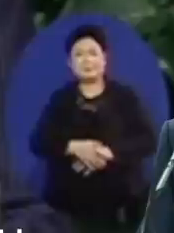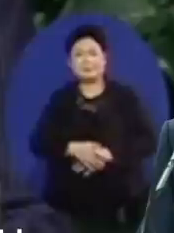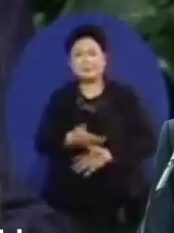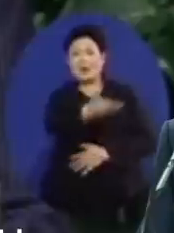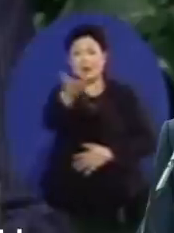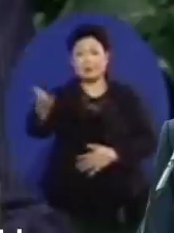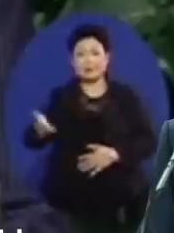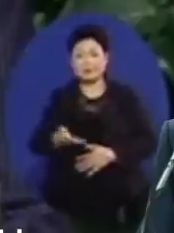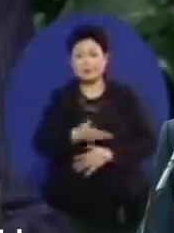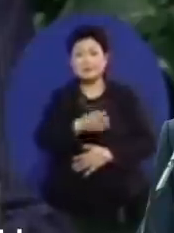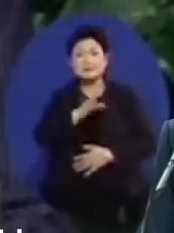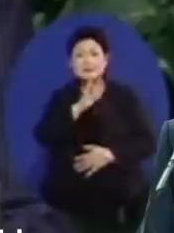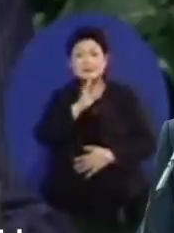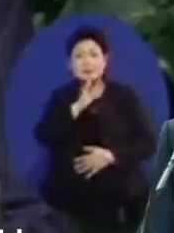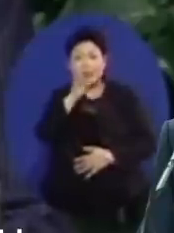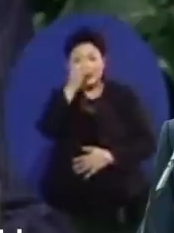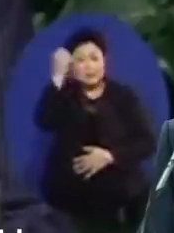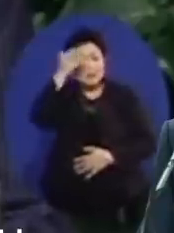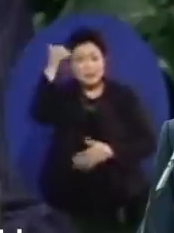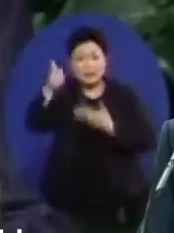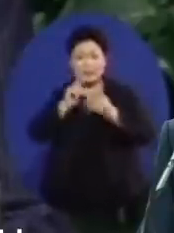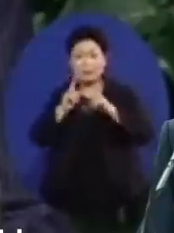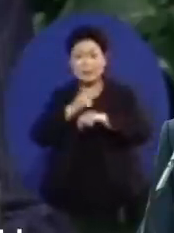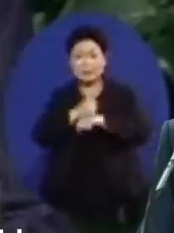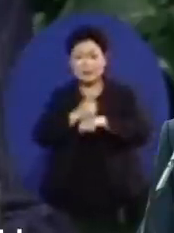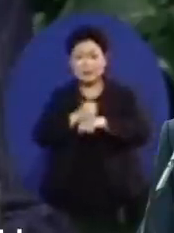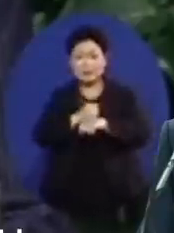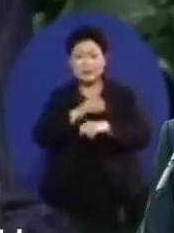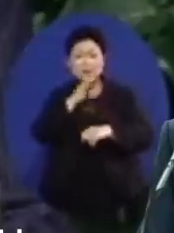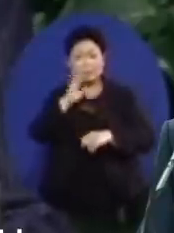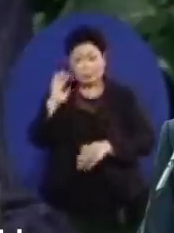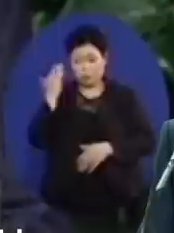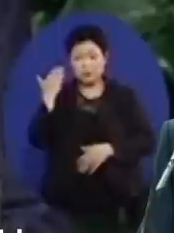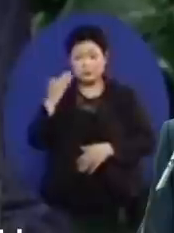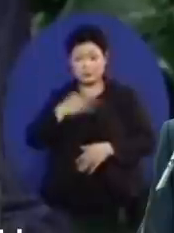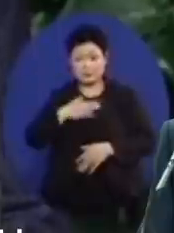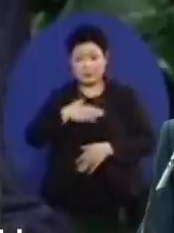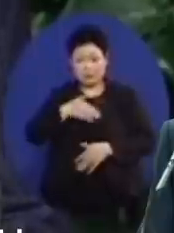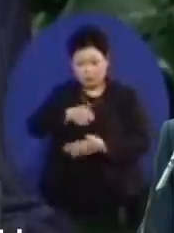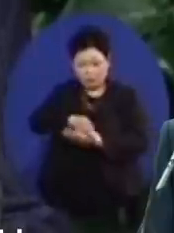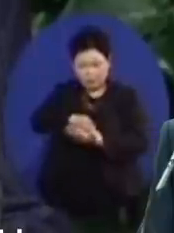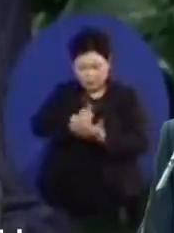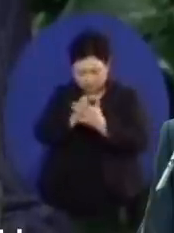여러분 이 실감 안 나죠? 성령께서 말씀하시면 실감이 납니다. 최근에 제가 엎드려서